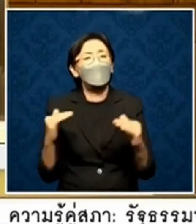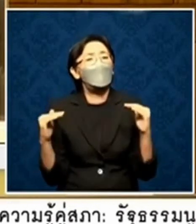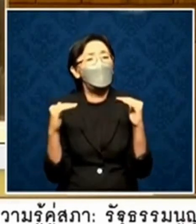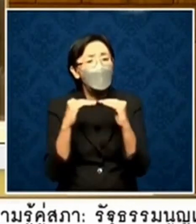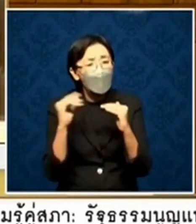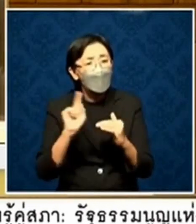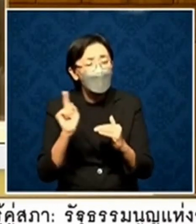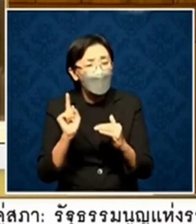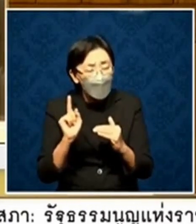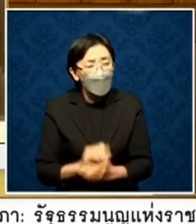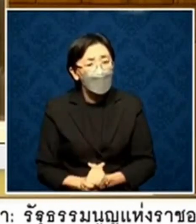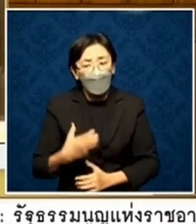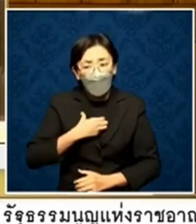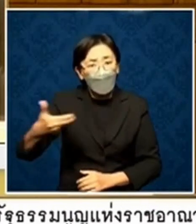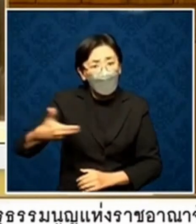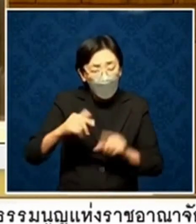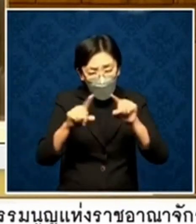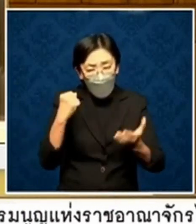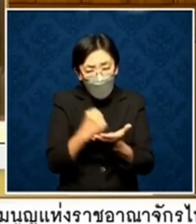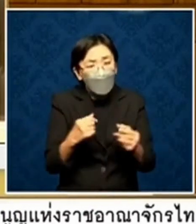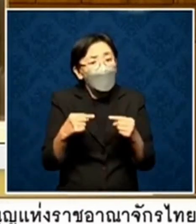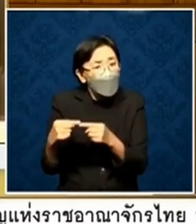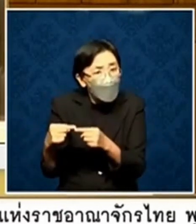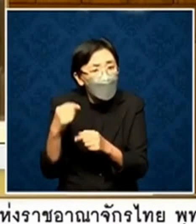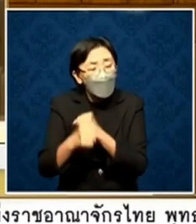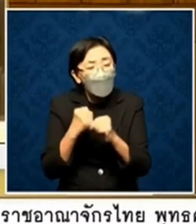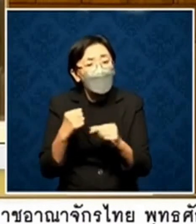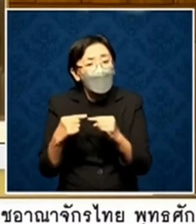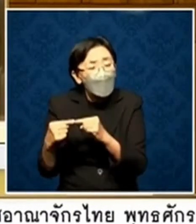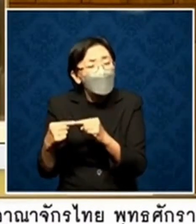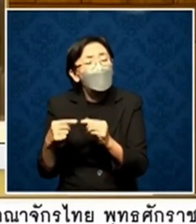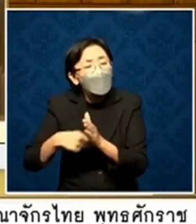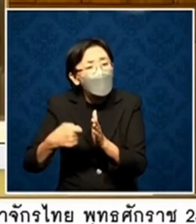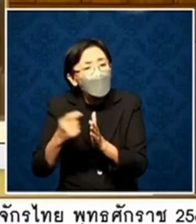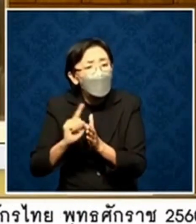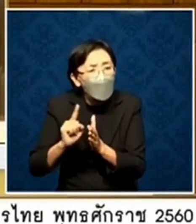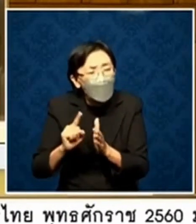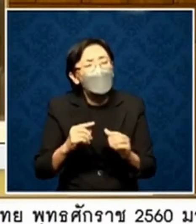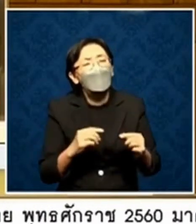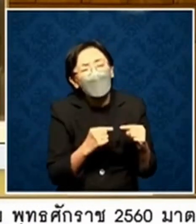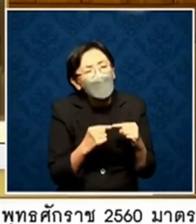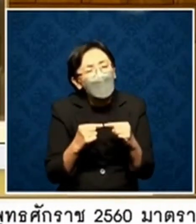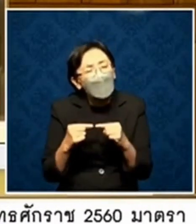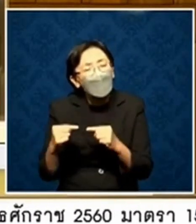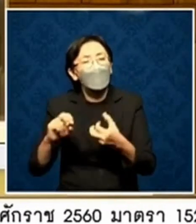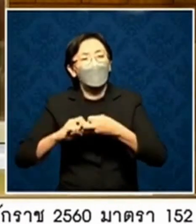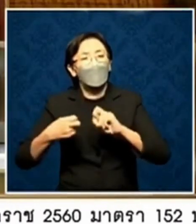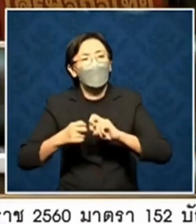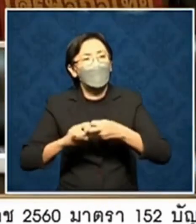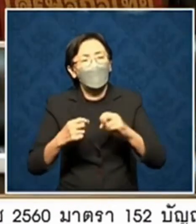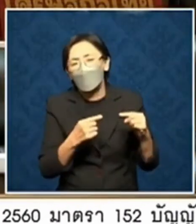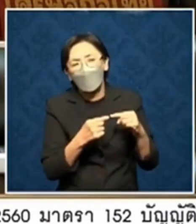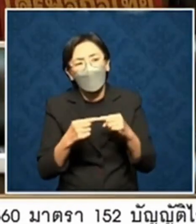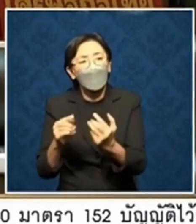ยแต่การฟ้องร้องเขาบอกงี้ไม่ได้เป็นข้อจำกัดสิทธิ์ที่จะเดินเรื่องขอต่อใบอนุญาต